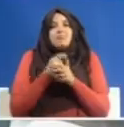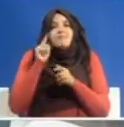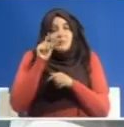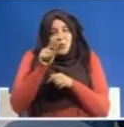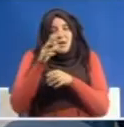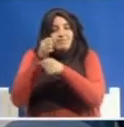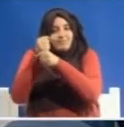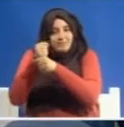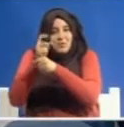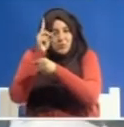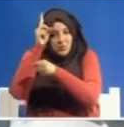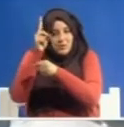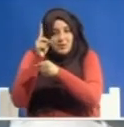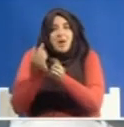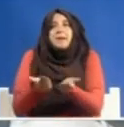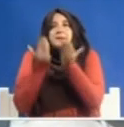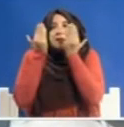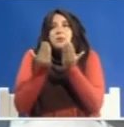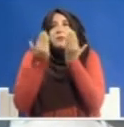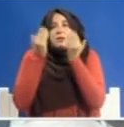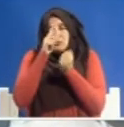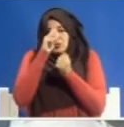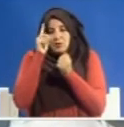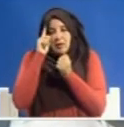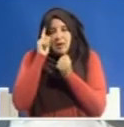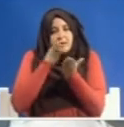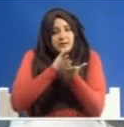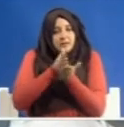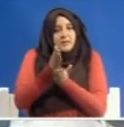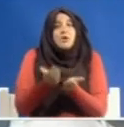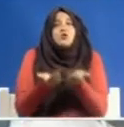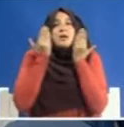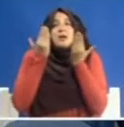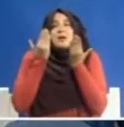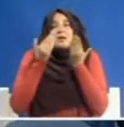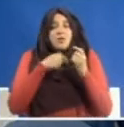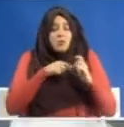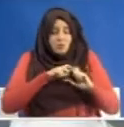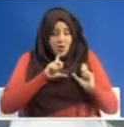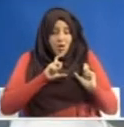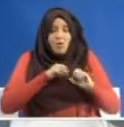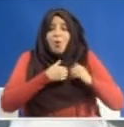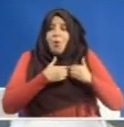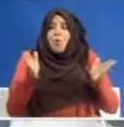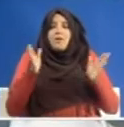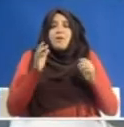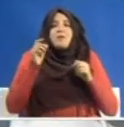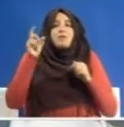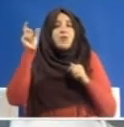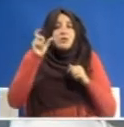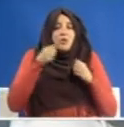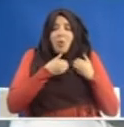ربي ودعي له، وندعي له جميعا إن شاء الله بالهداية. نسأل الله أن يحبب إليه الإيمان ويزينه في قلبه، وأن يحبب إليه